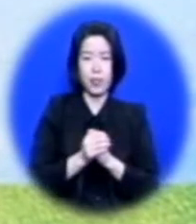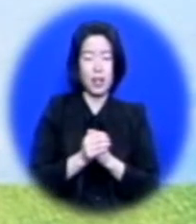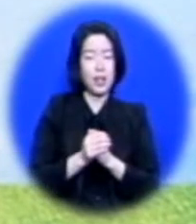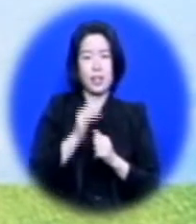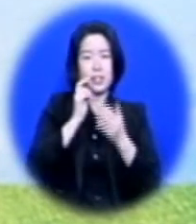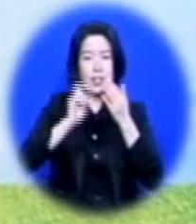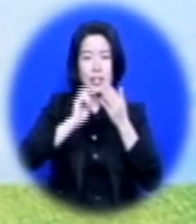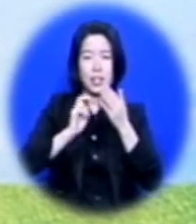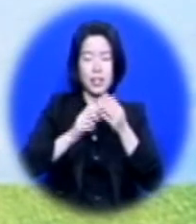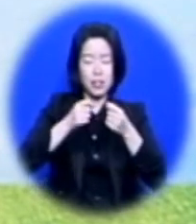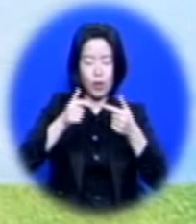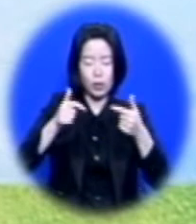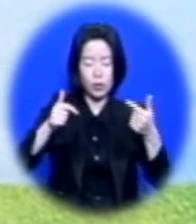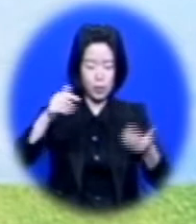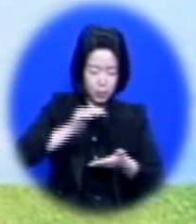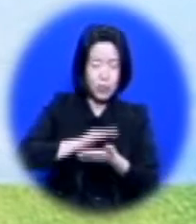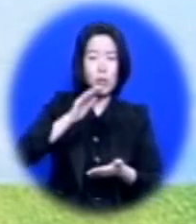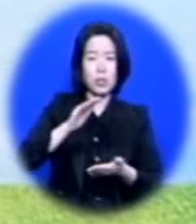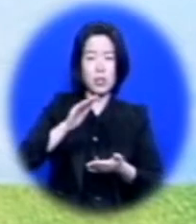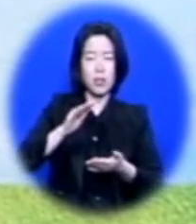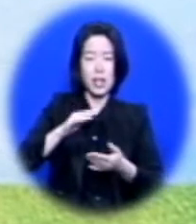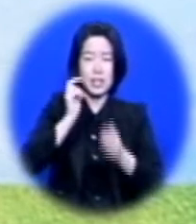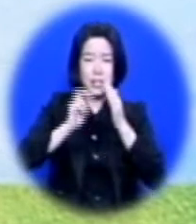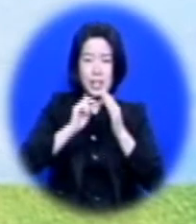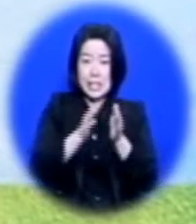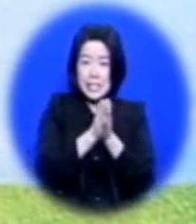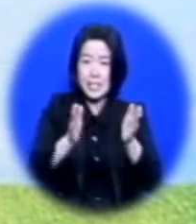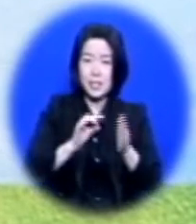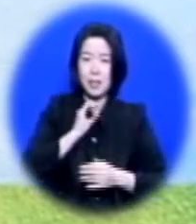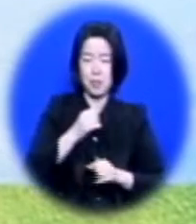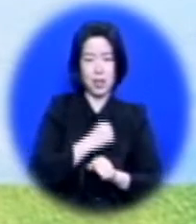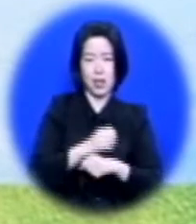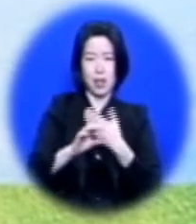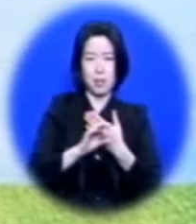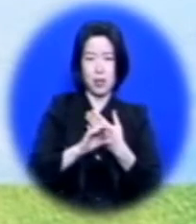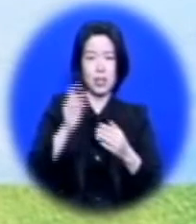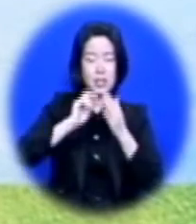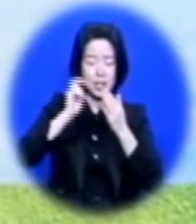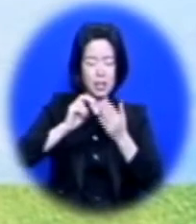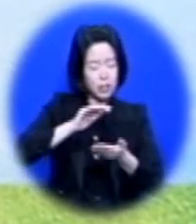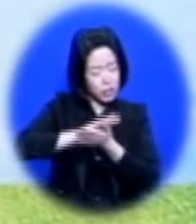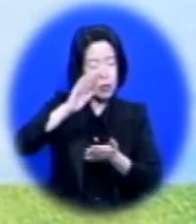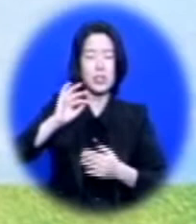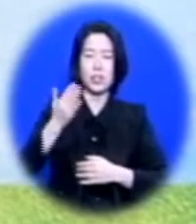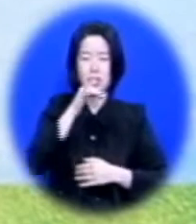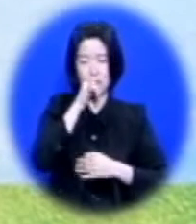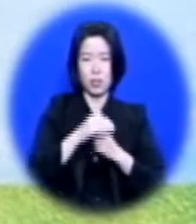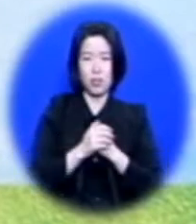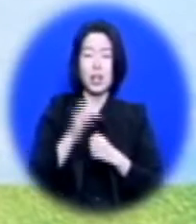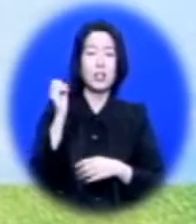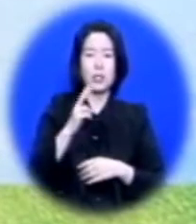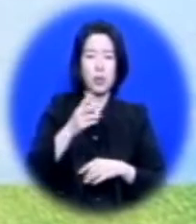찬양이 점점 뜨거워 져요 찬양을 시작만 하면 차장은 뜨거워 지게 되어있습니다 그리고